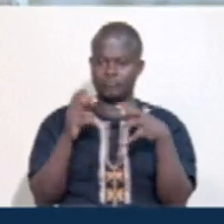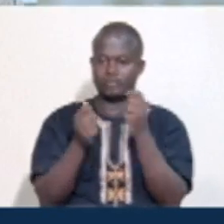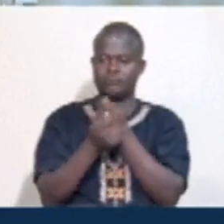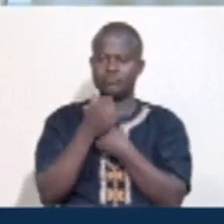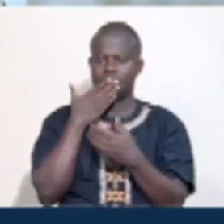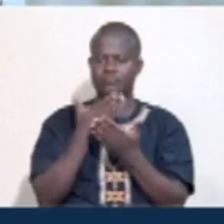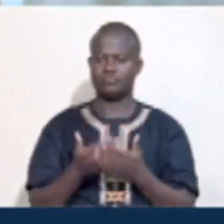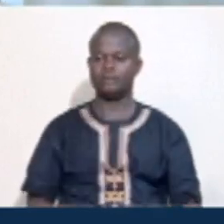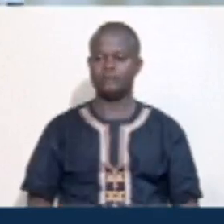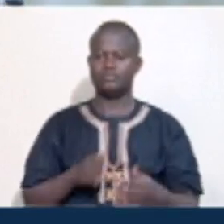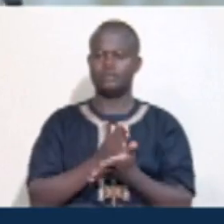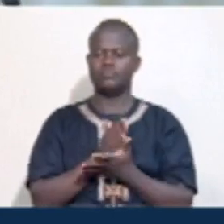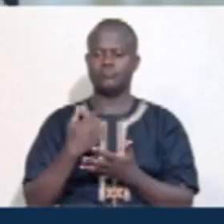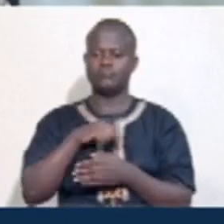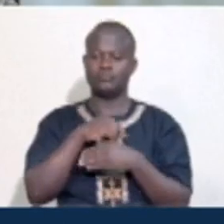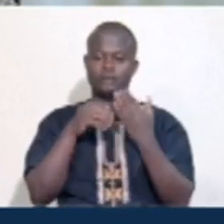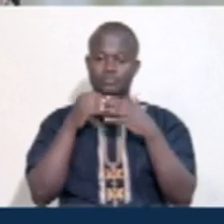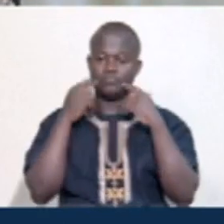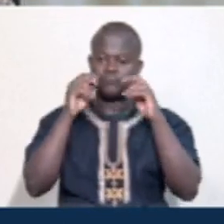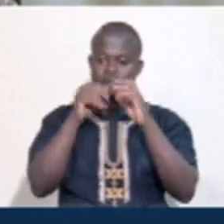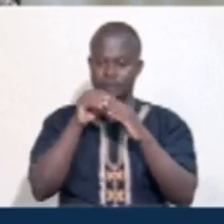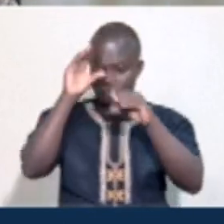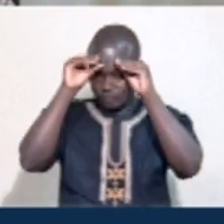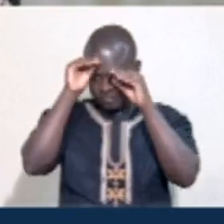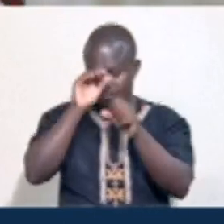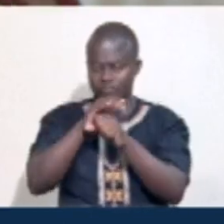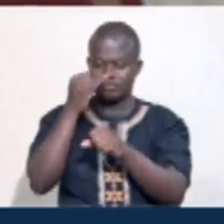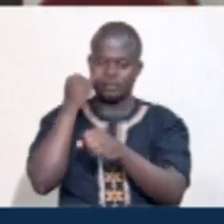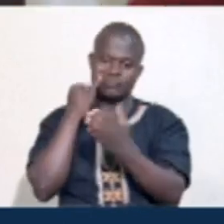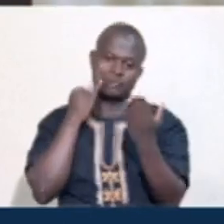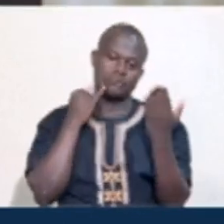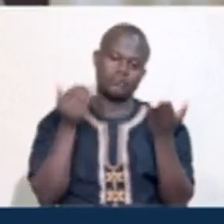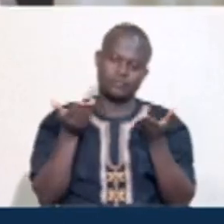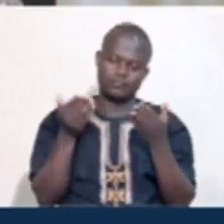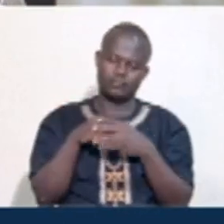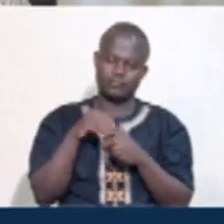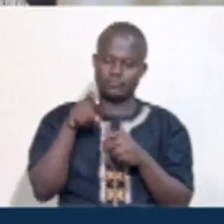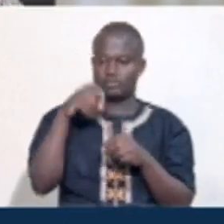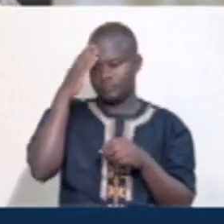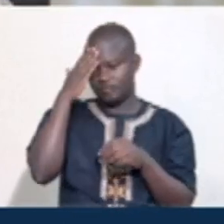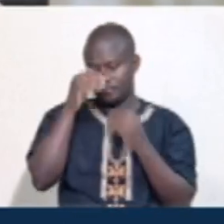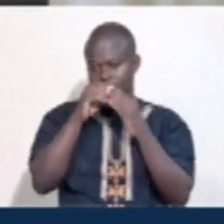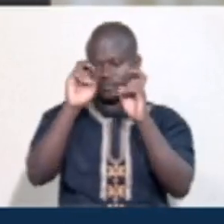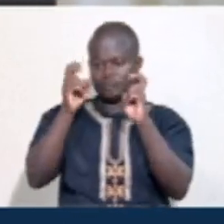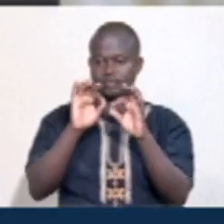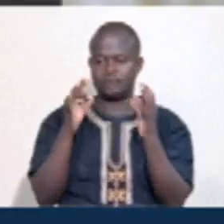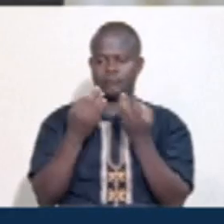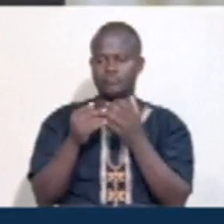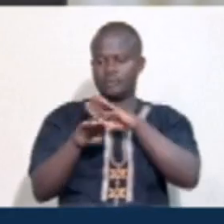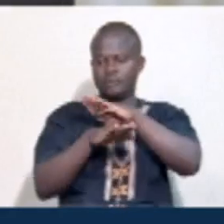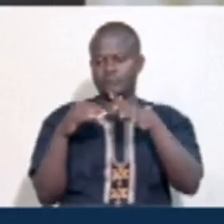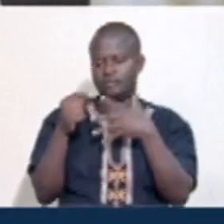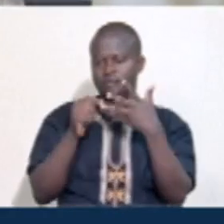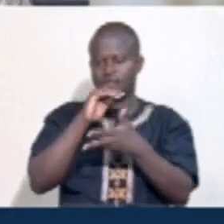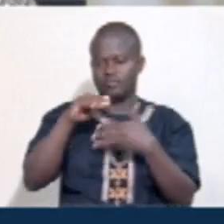nziza. By'ukuri navuga ko nk'isomo natahanye rikomeye nuko tugomba kumenya ko umuryango ari ishingiro rya